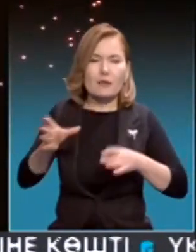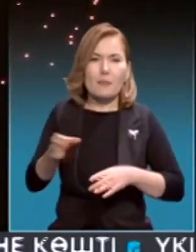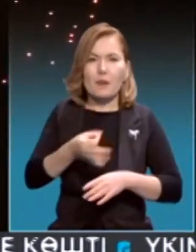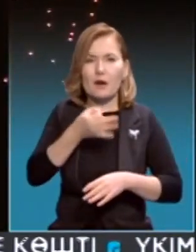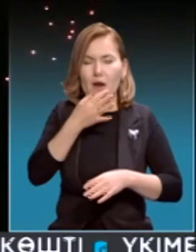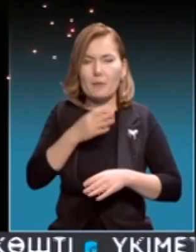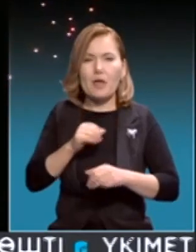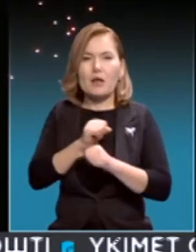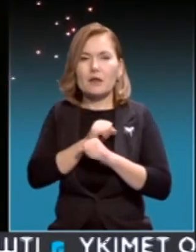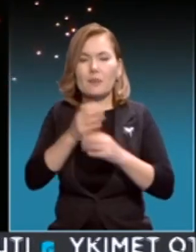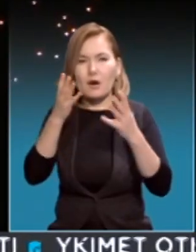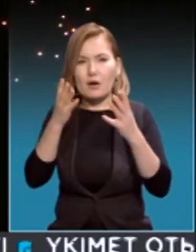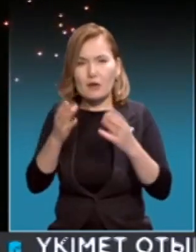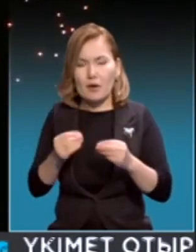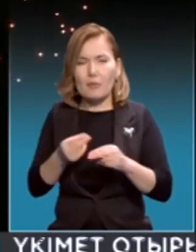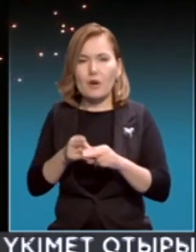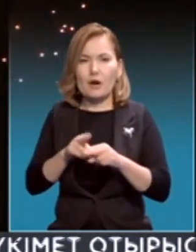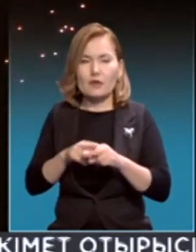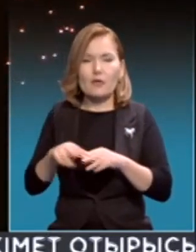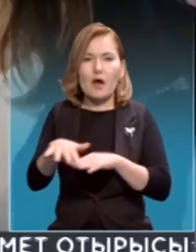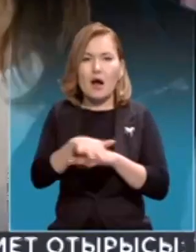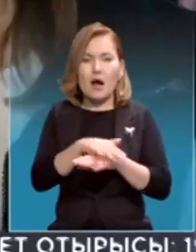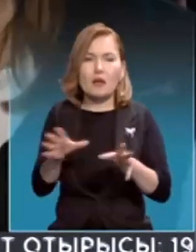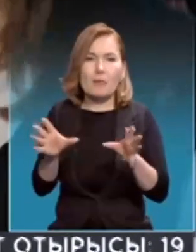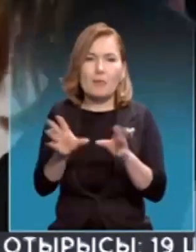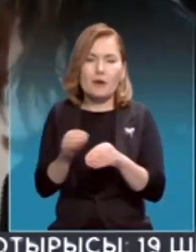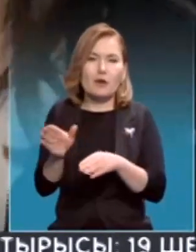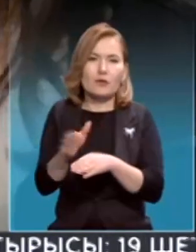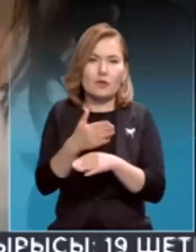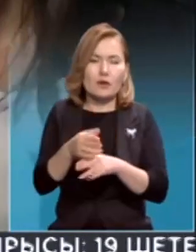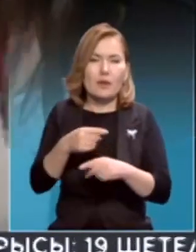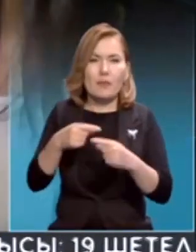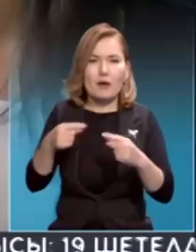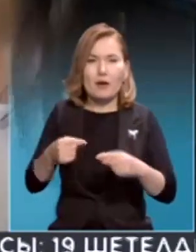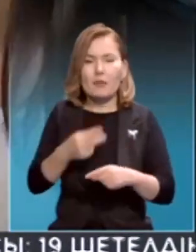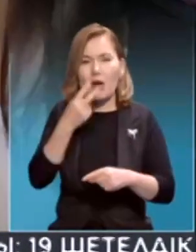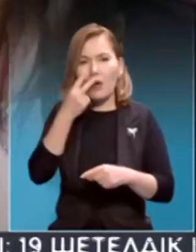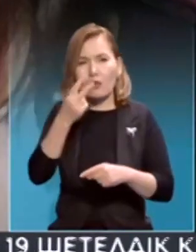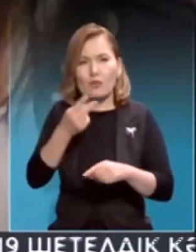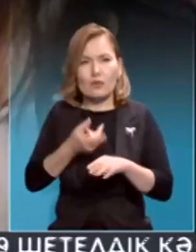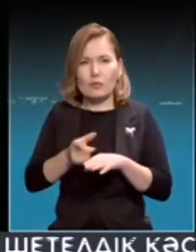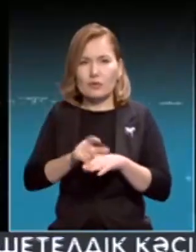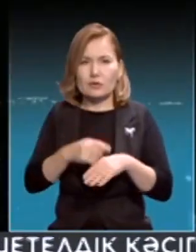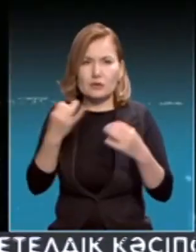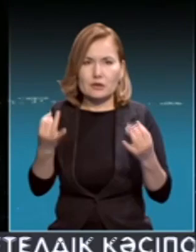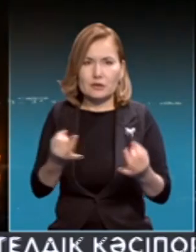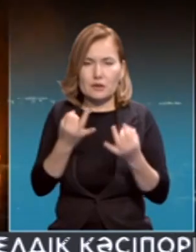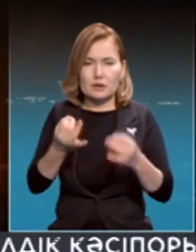Демалыс күндері жанкүйерлермен біргеміз. Концерттер, дрон шоу керемет өтіп жатыр. Мен қуаныштымын.